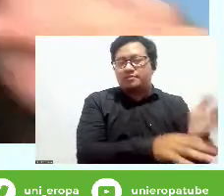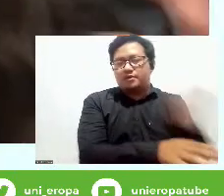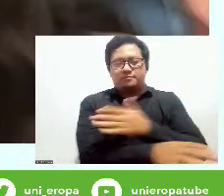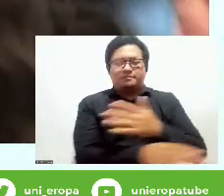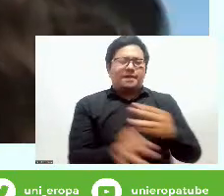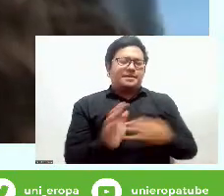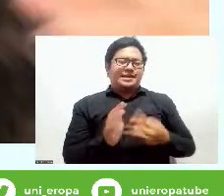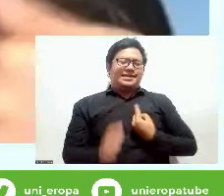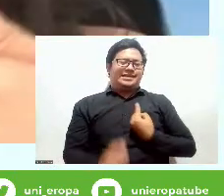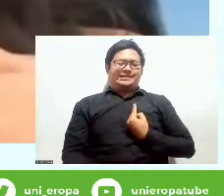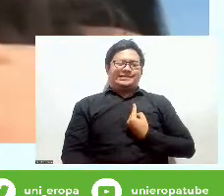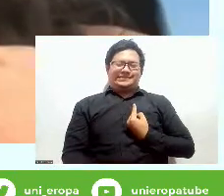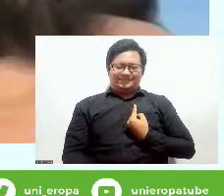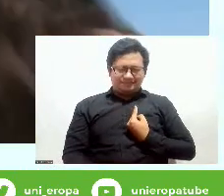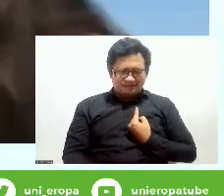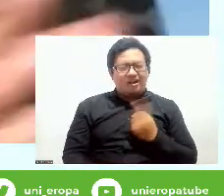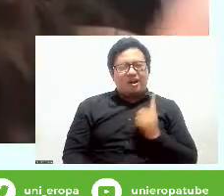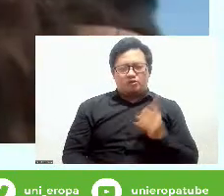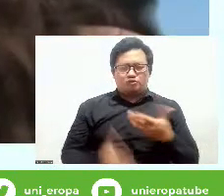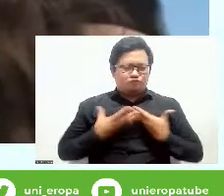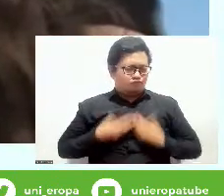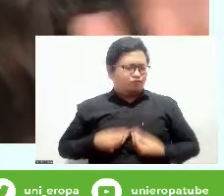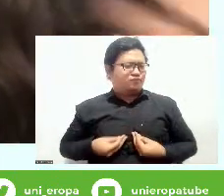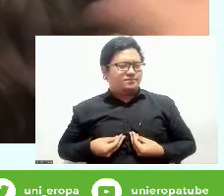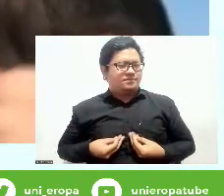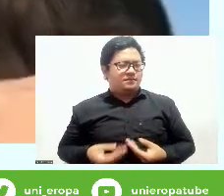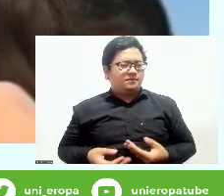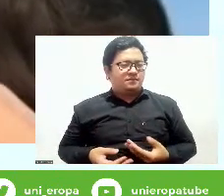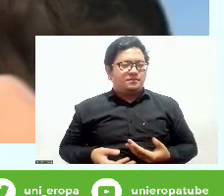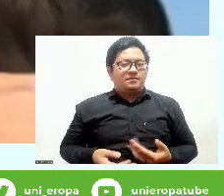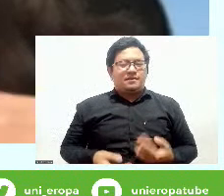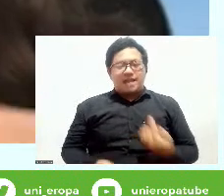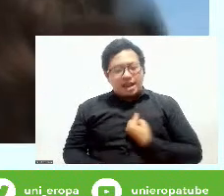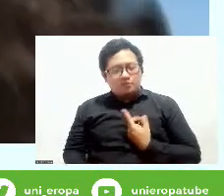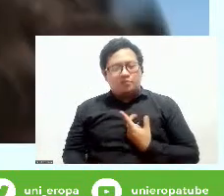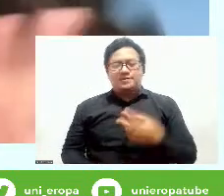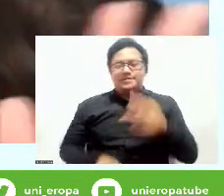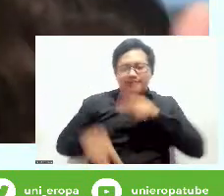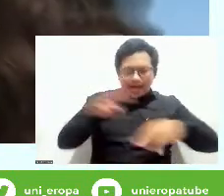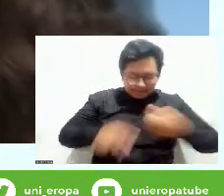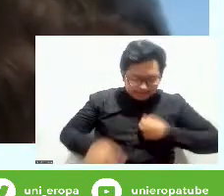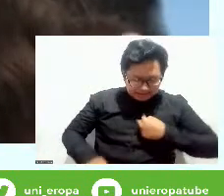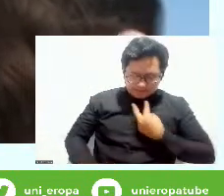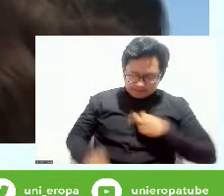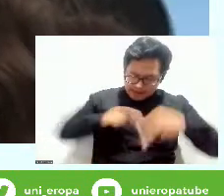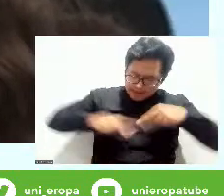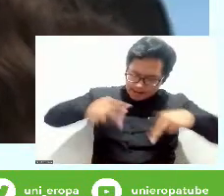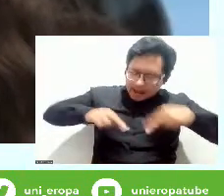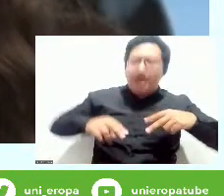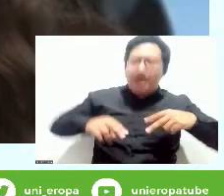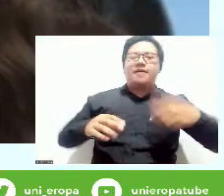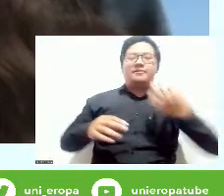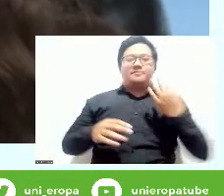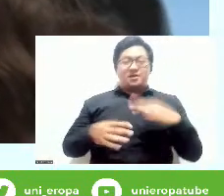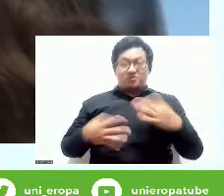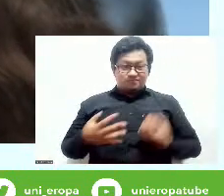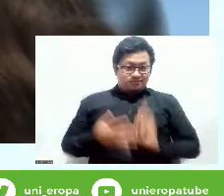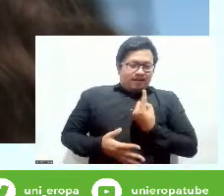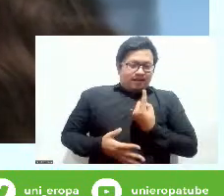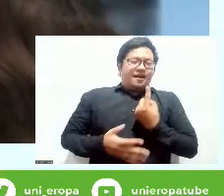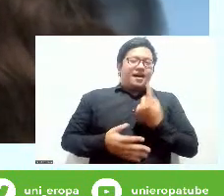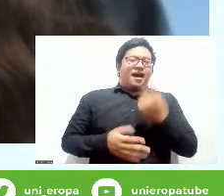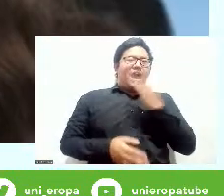apa jadi semua balik ke dalam Bukan keluar Carilah dari dalam diri baru bisa keluar kalau kita udah punya alasan sendiri